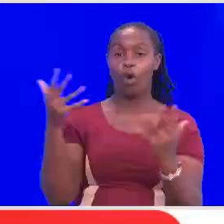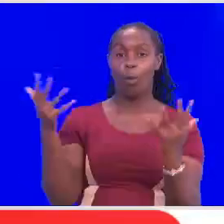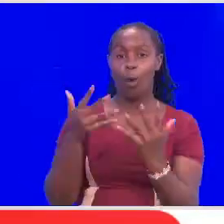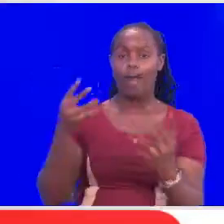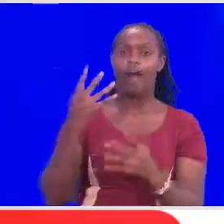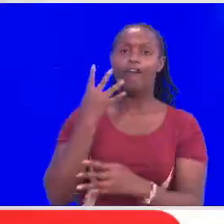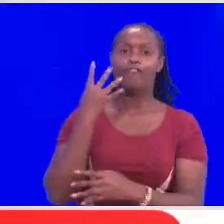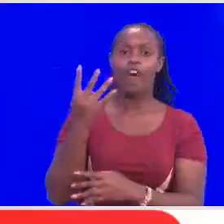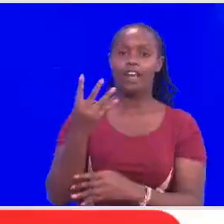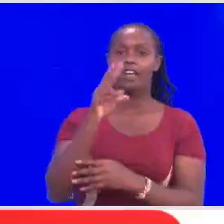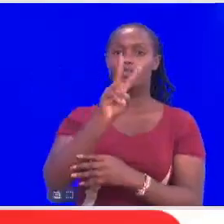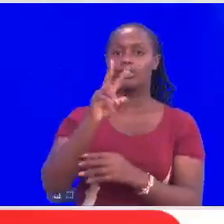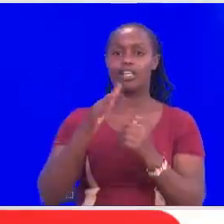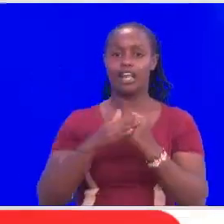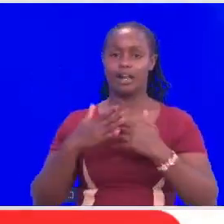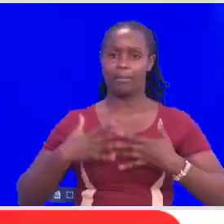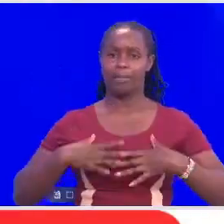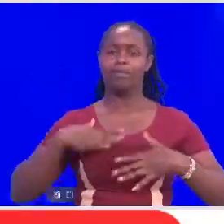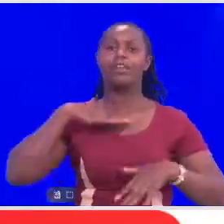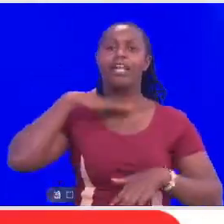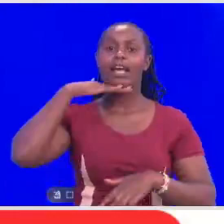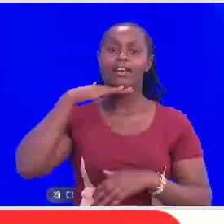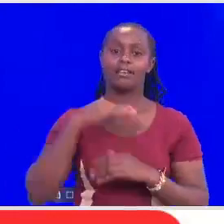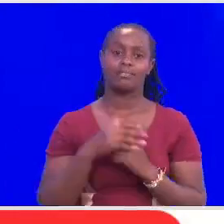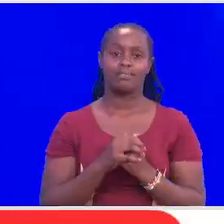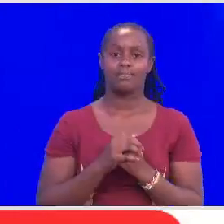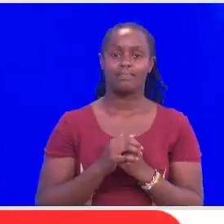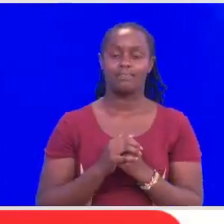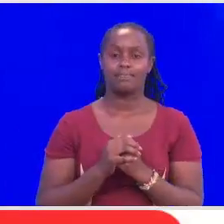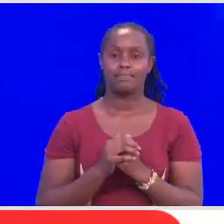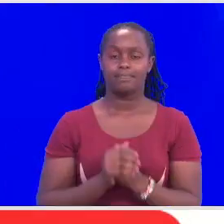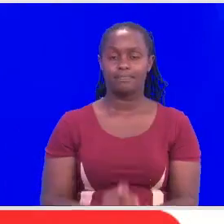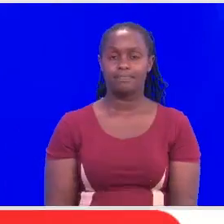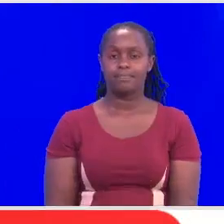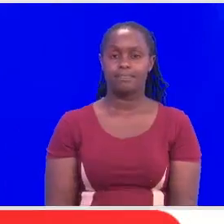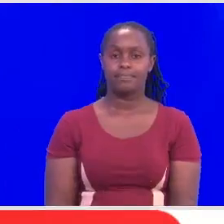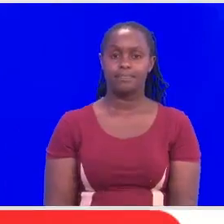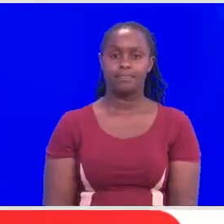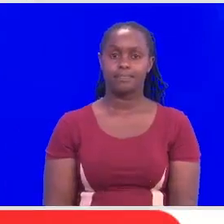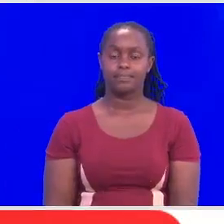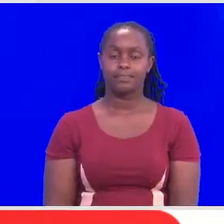429. Paul Munio, TV 47, Mombasa.